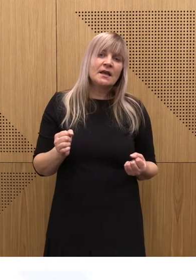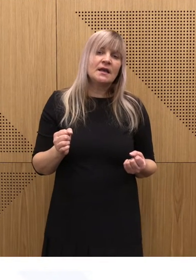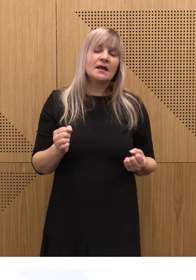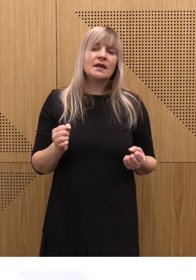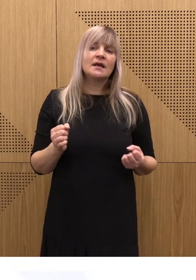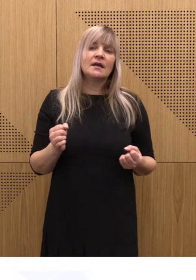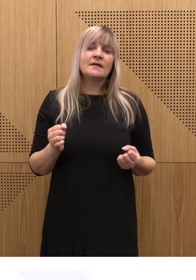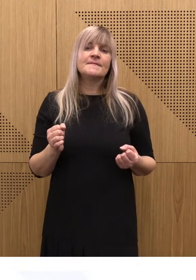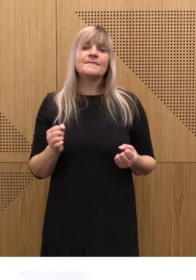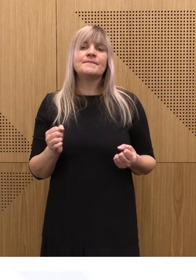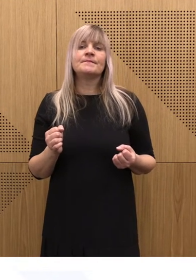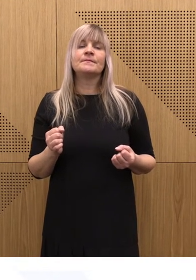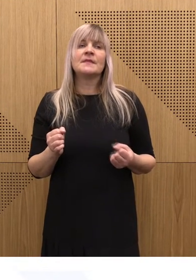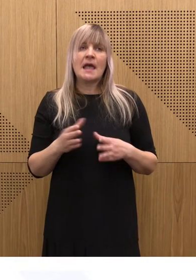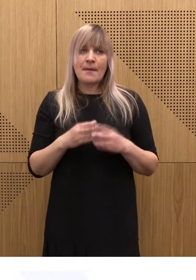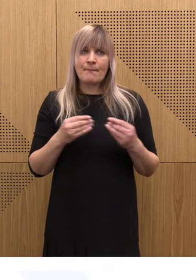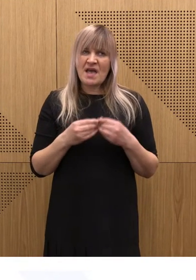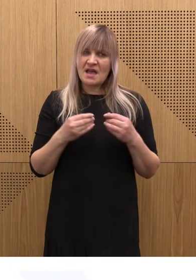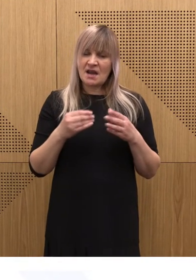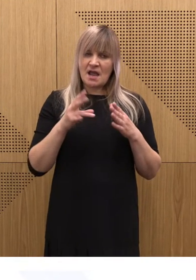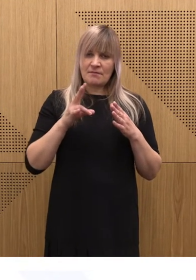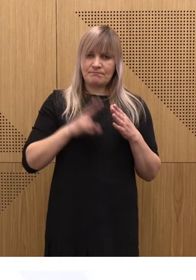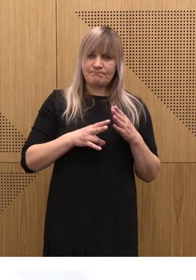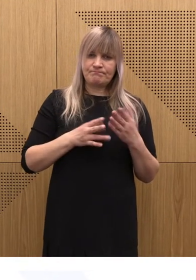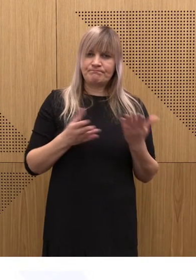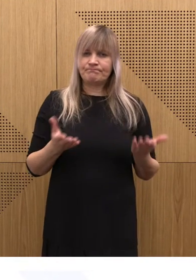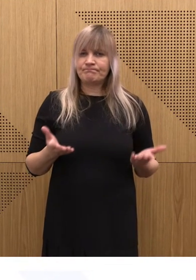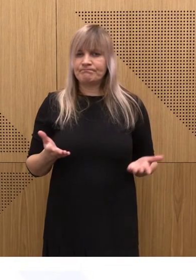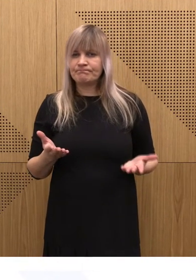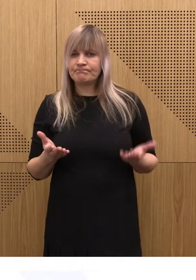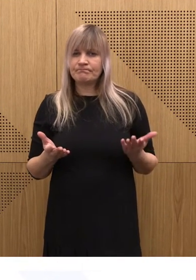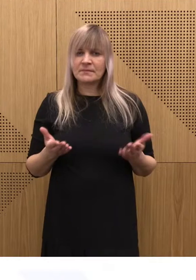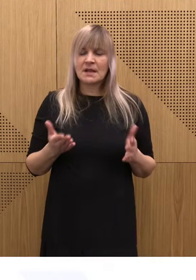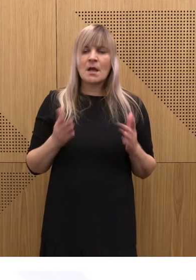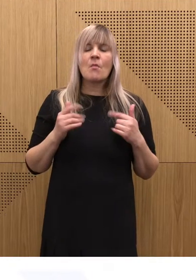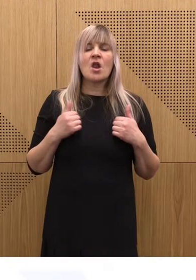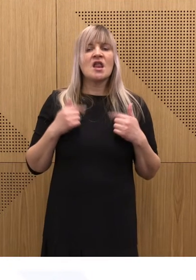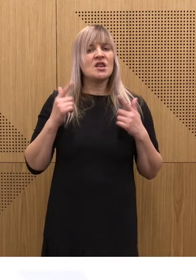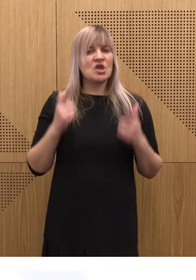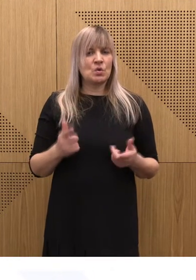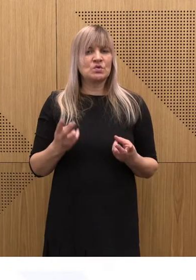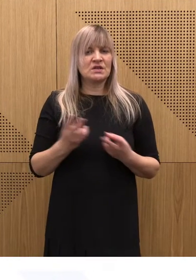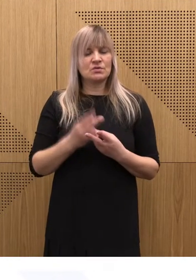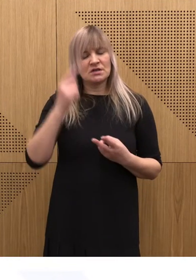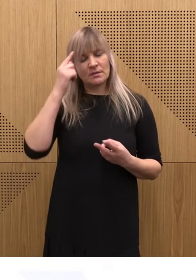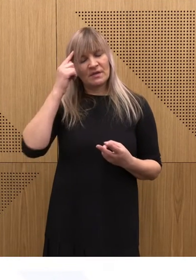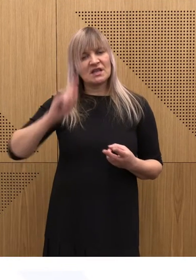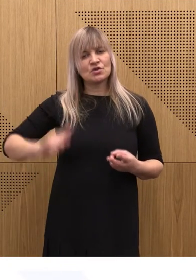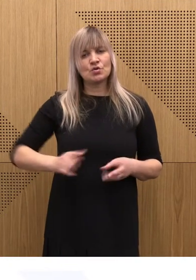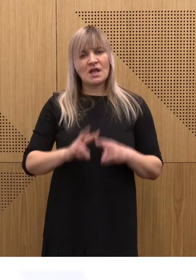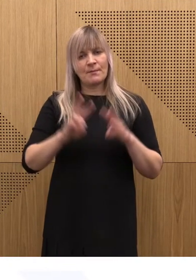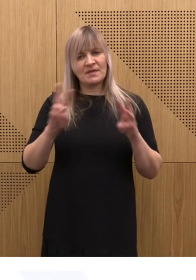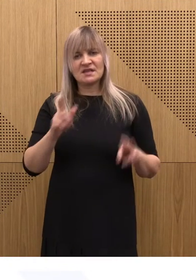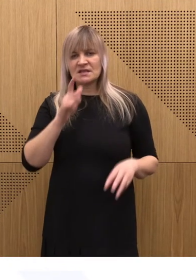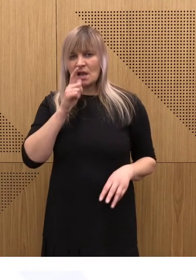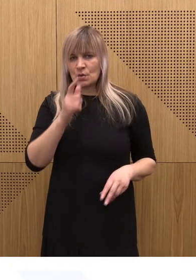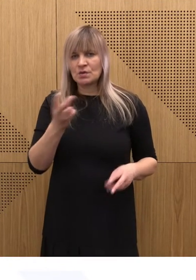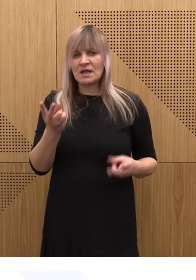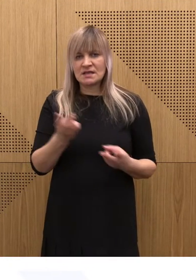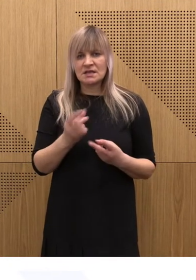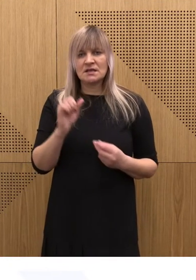oma pereringis. Ma olen täiesti päri selle mõttega, mida ütles sotsiaalminister, kui ta kasutas